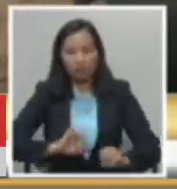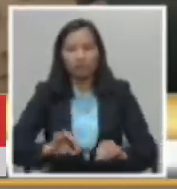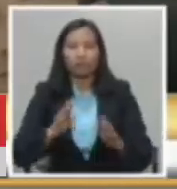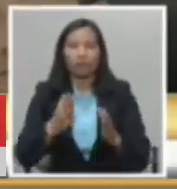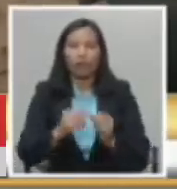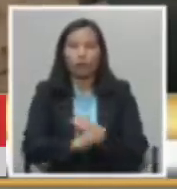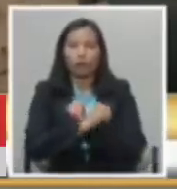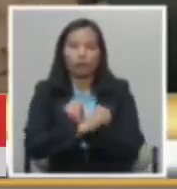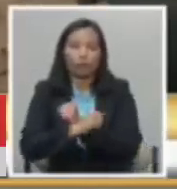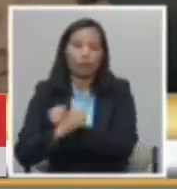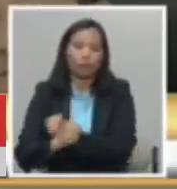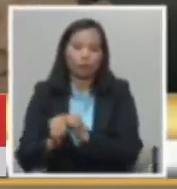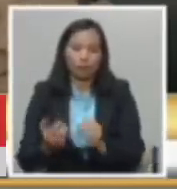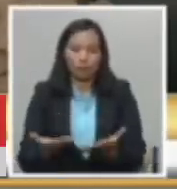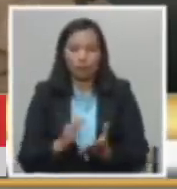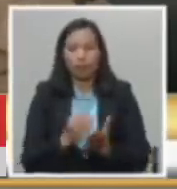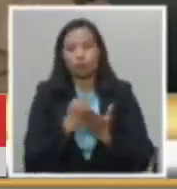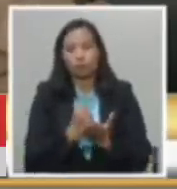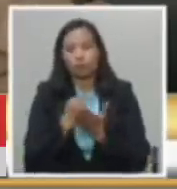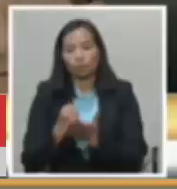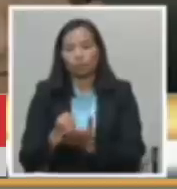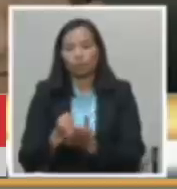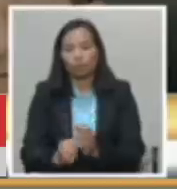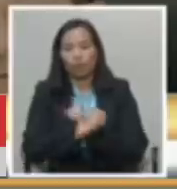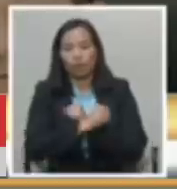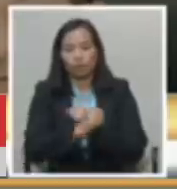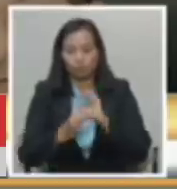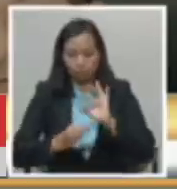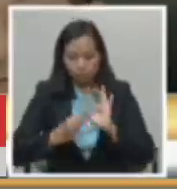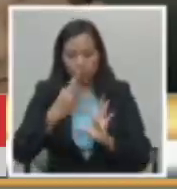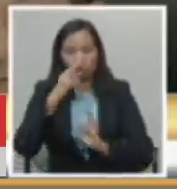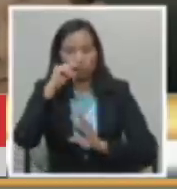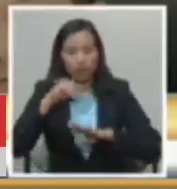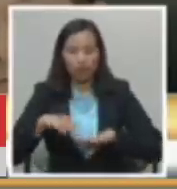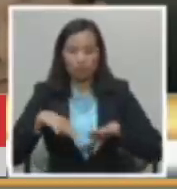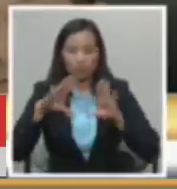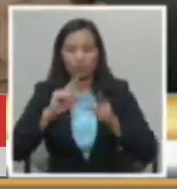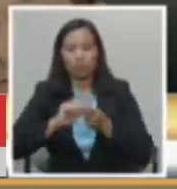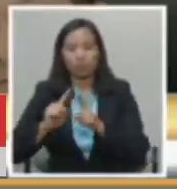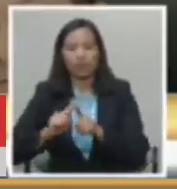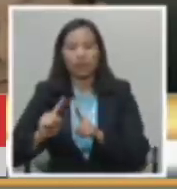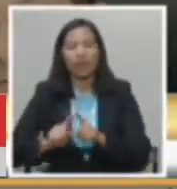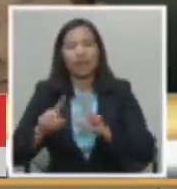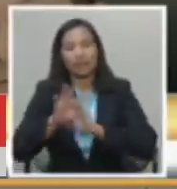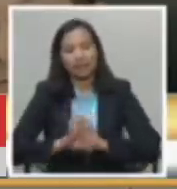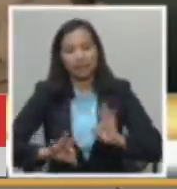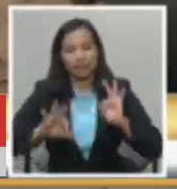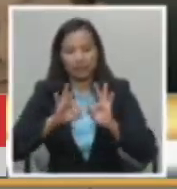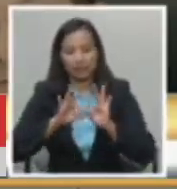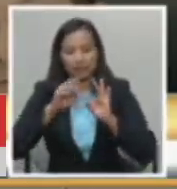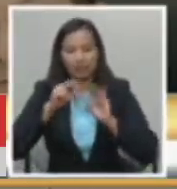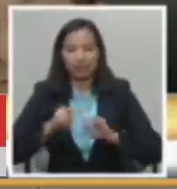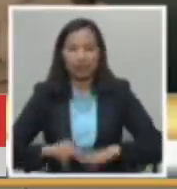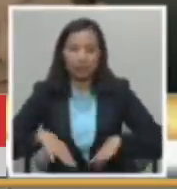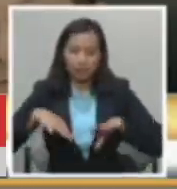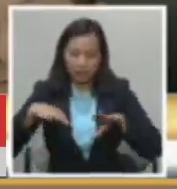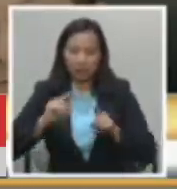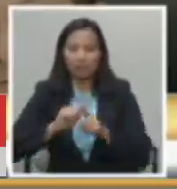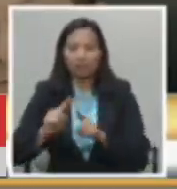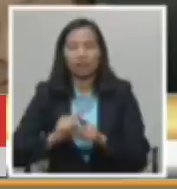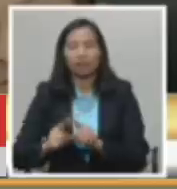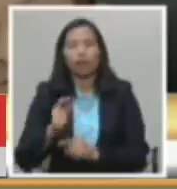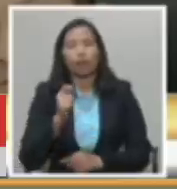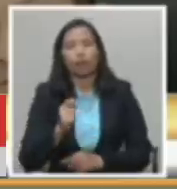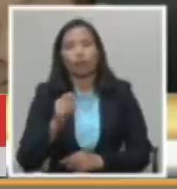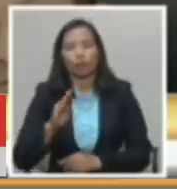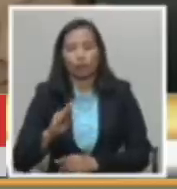องกันและบรรเทาสาธารณภัยซึ่งเป็นภารกิจหลักของท้องถิ่นแต่รัฐบาลยังคงจัดสรรเงินไป